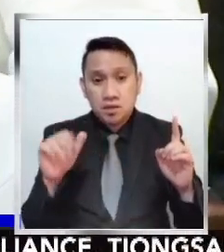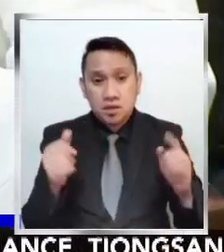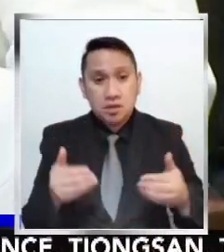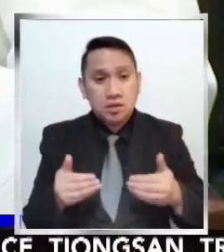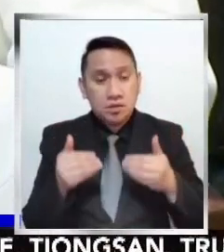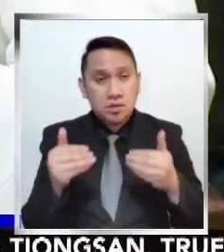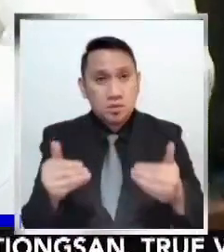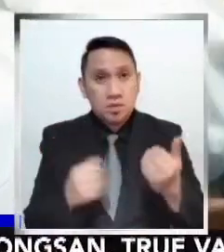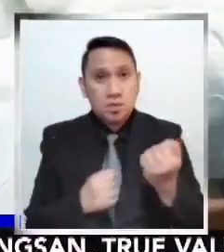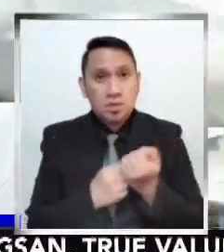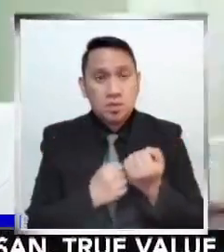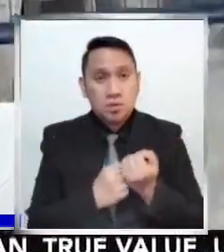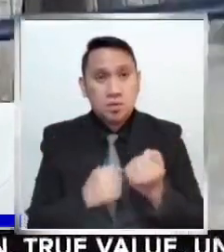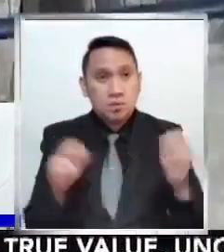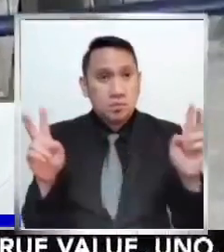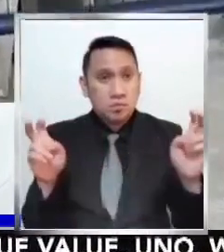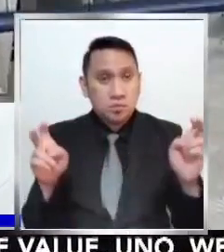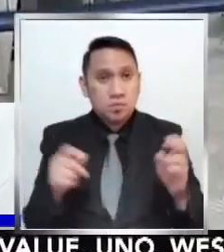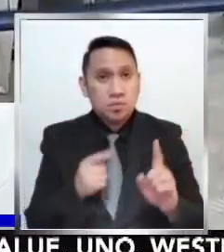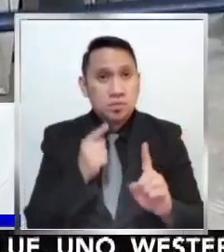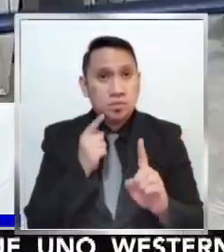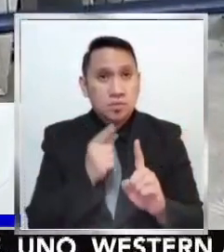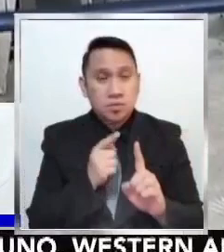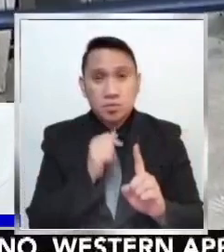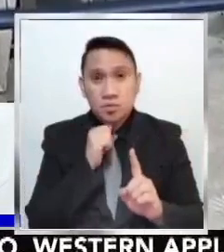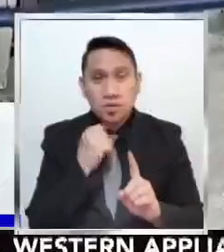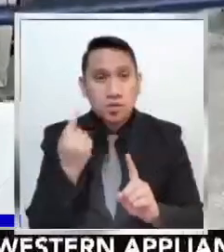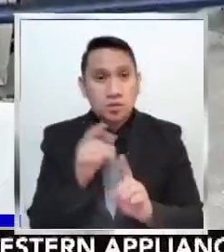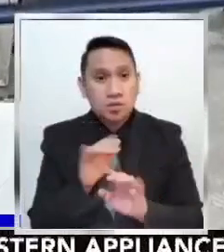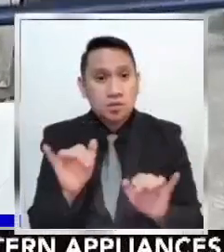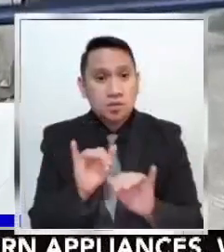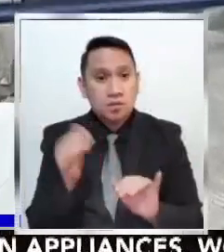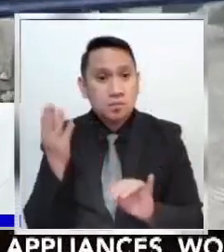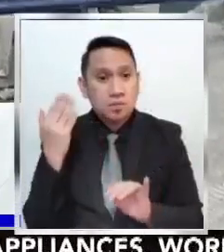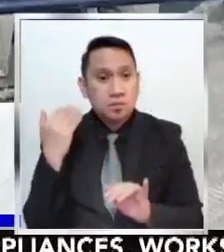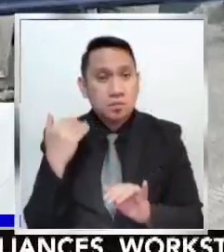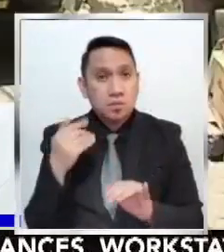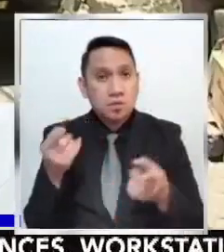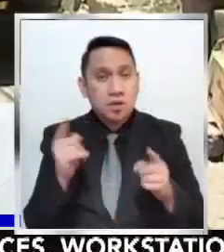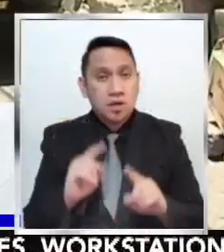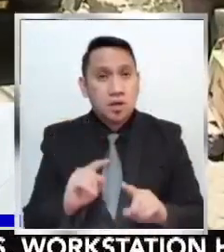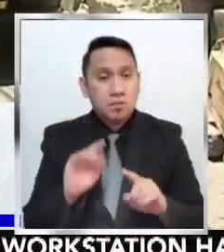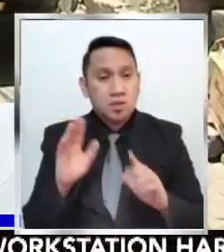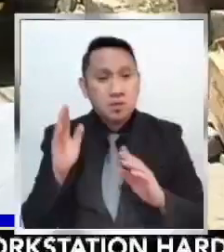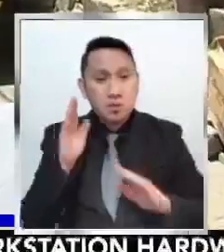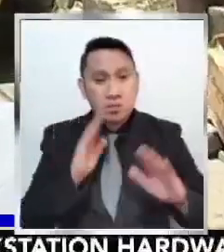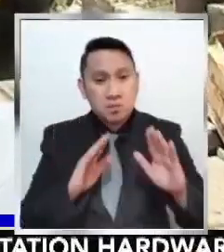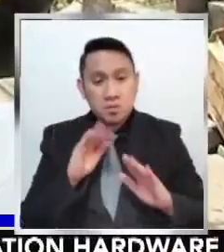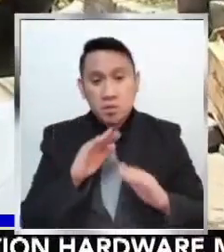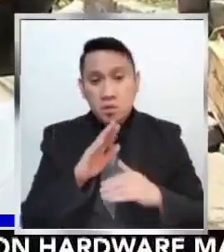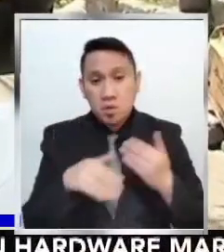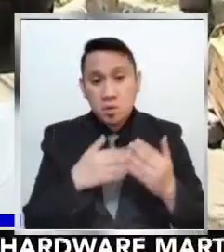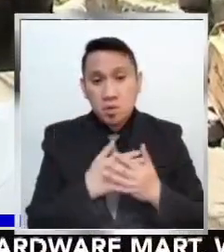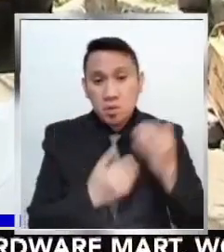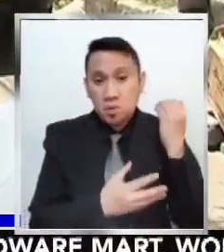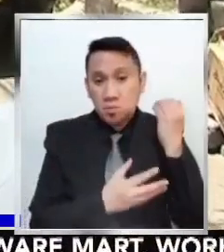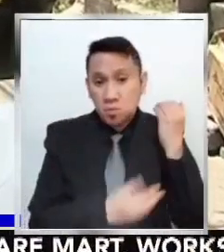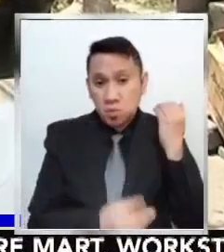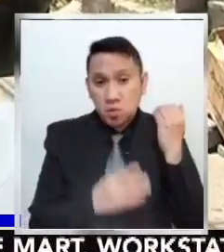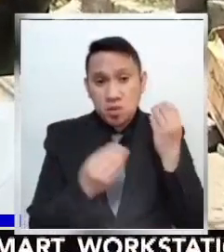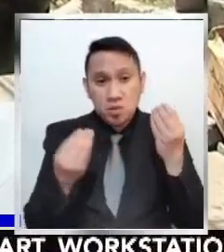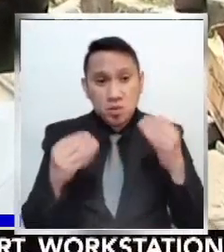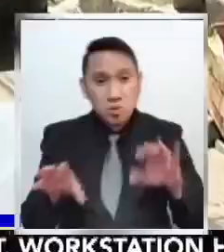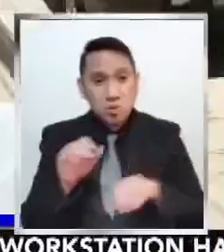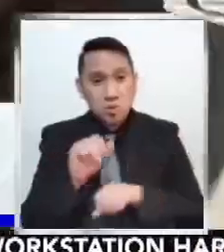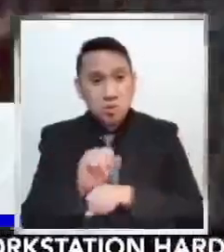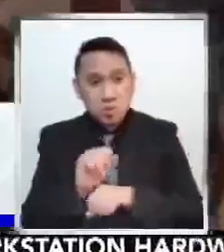na tinatawag nilang targeted, hindi tulad nung kasagsagan ng pandemya na lahat ng mahihirap at mga nawalan ng kabuhayan ay binibigyan ng